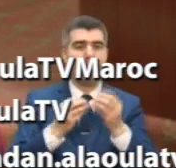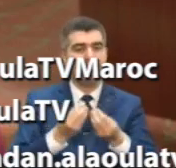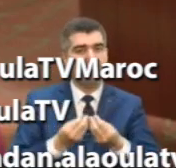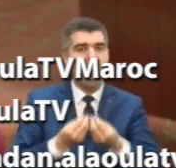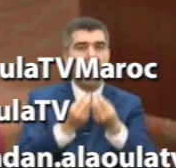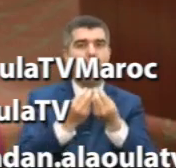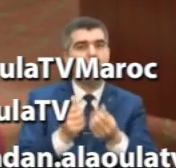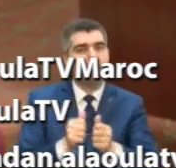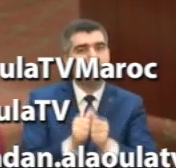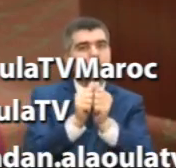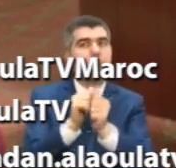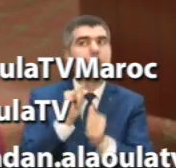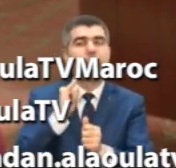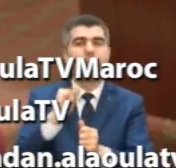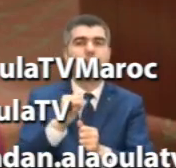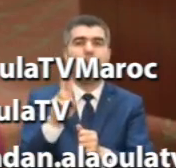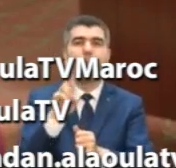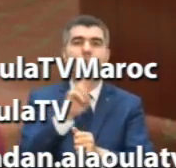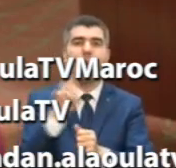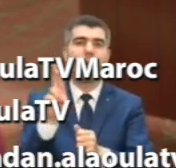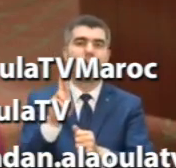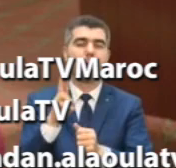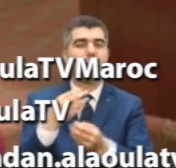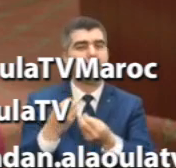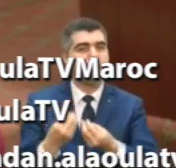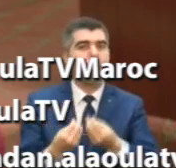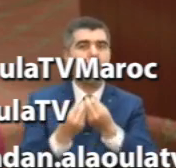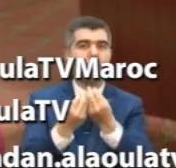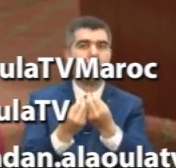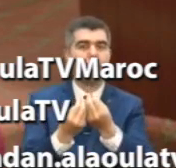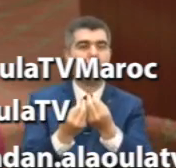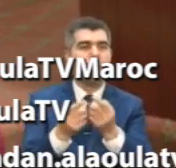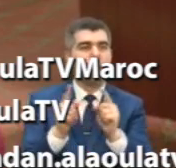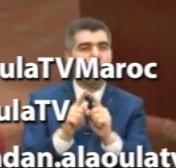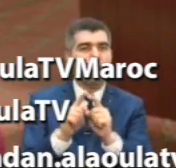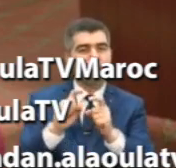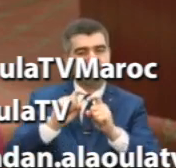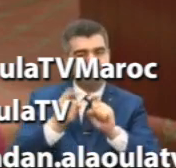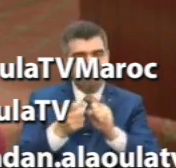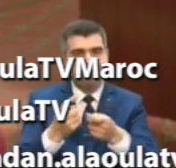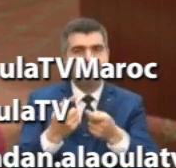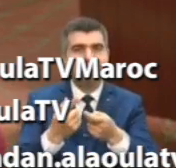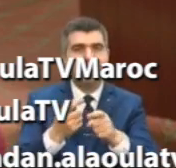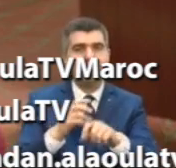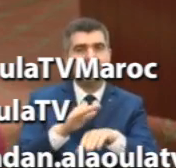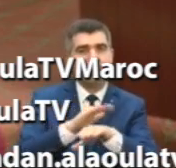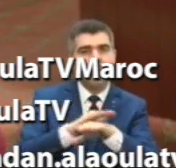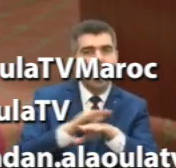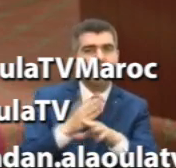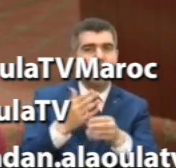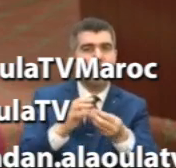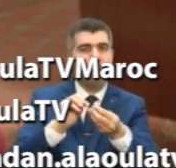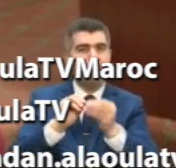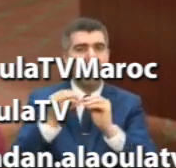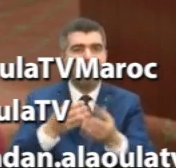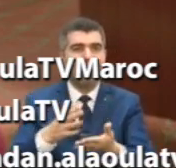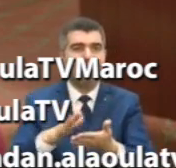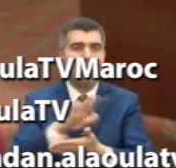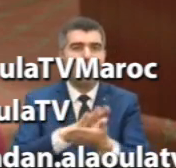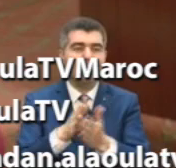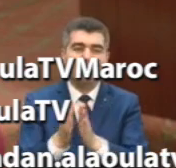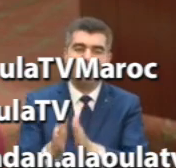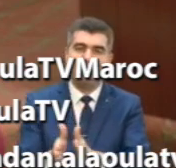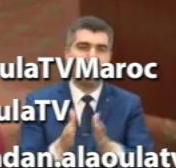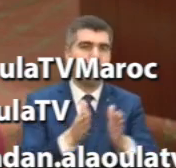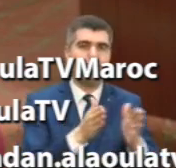الملك، ومن أن نستحضر جميعا أن الخلاف السياسي والتنافس السياسي والتدافع فيما بيننا يجب